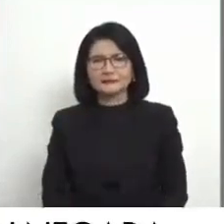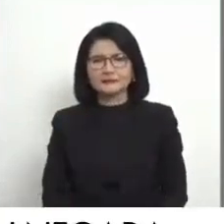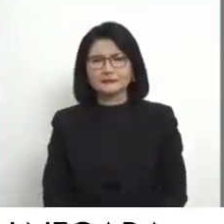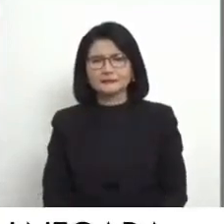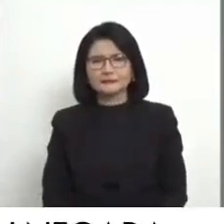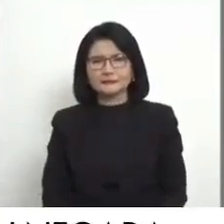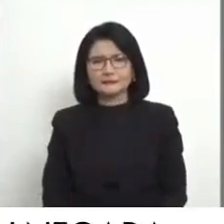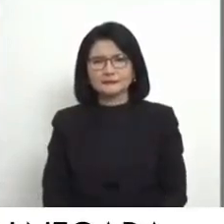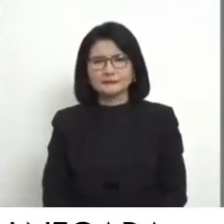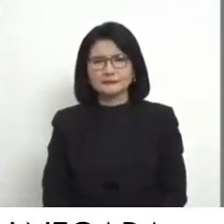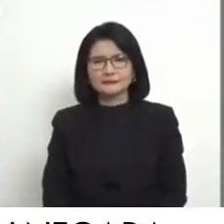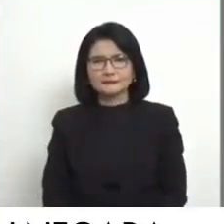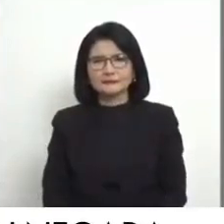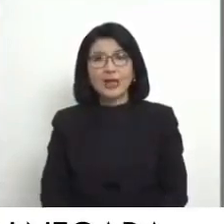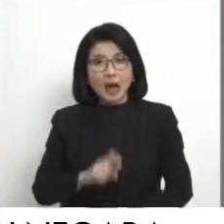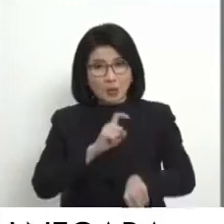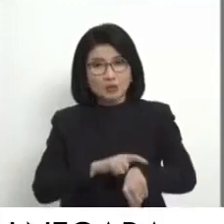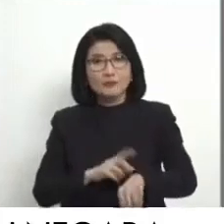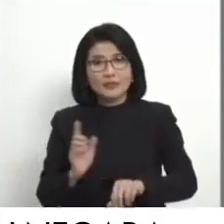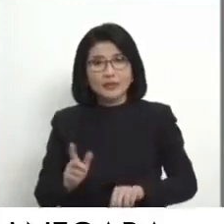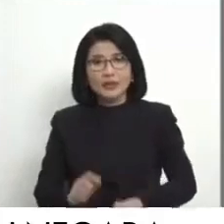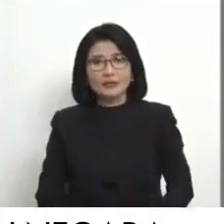kasih Masih Ada Waktu